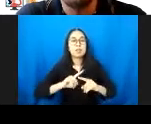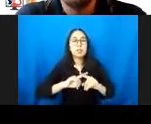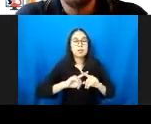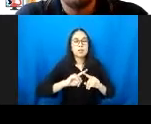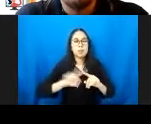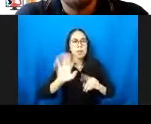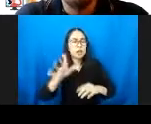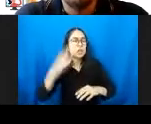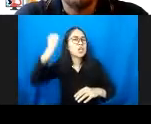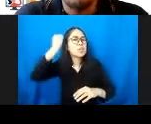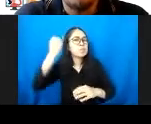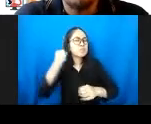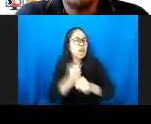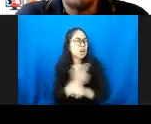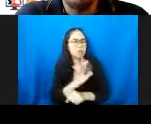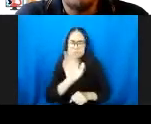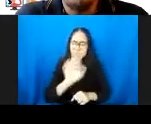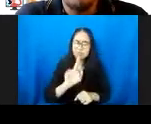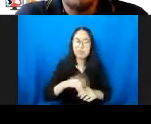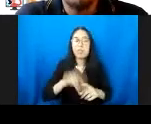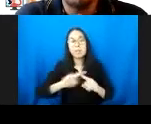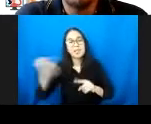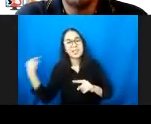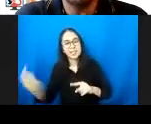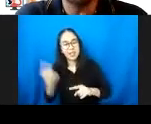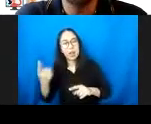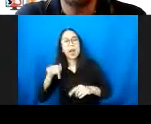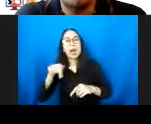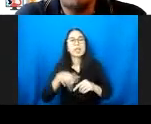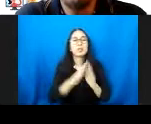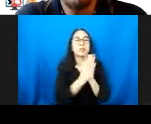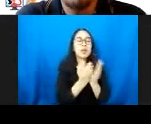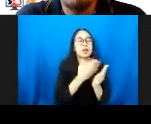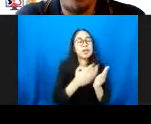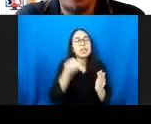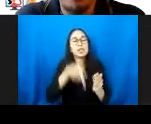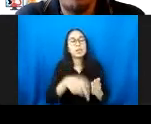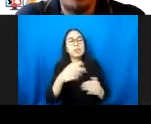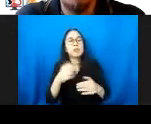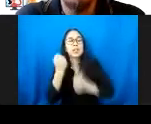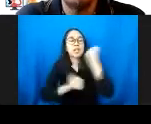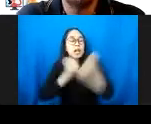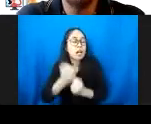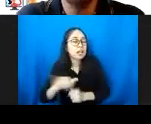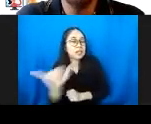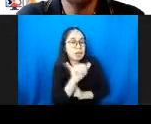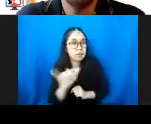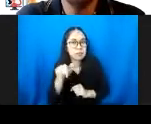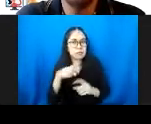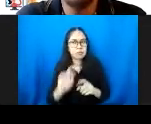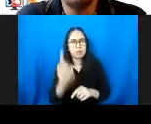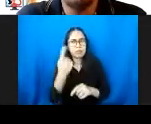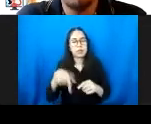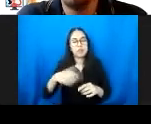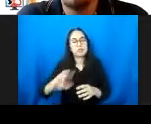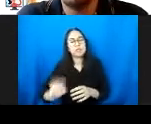sebenarnya. Nah, buku catatan IASI ini juga kemudian menginisiasi gerakan serupa yang awalnya kami berada di Jakarta, kemudian sekarang ada